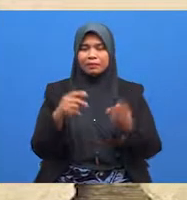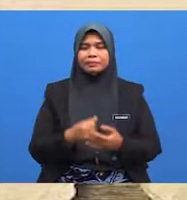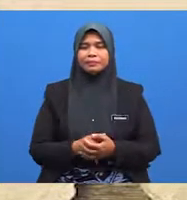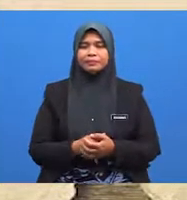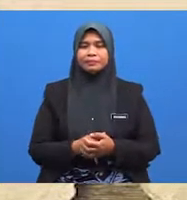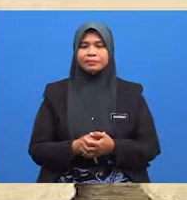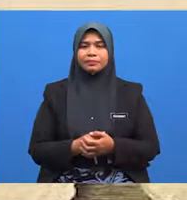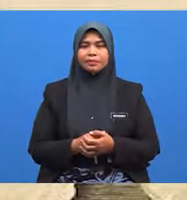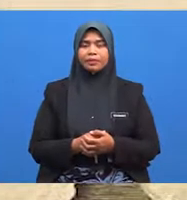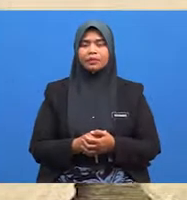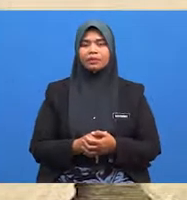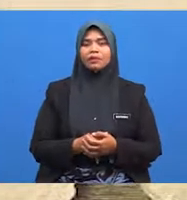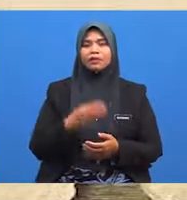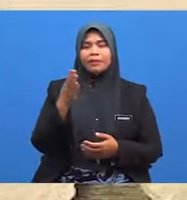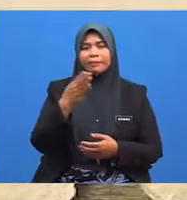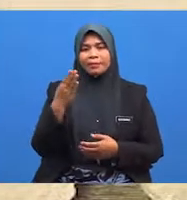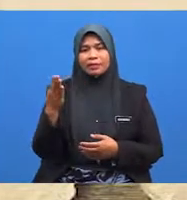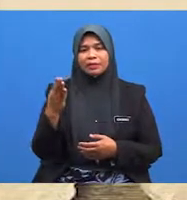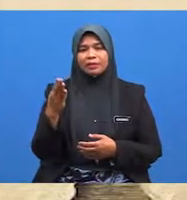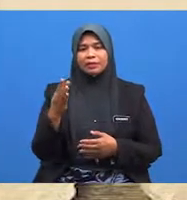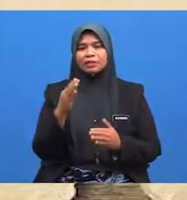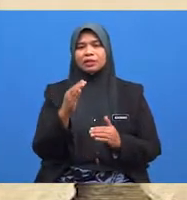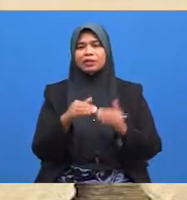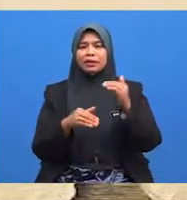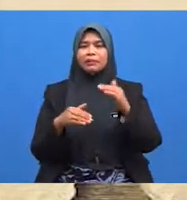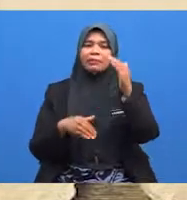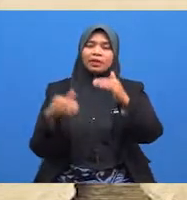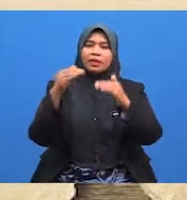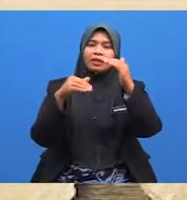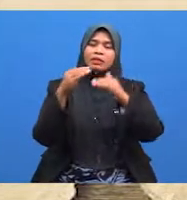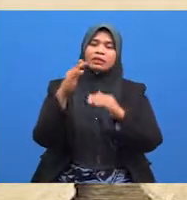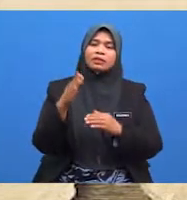kubah berbentuk bawang yang mengembang.